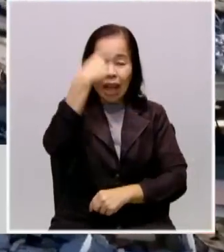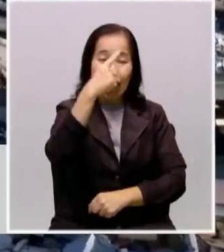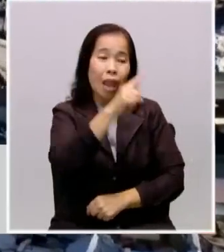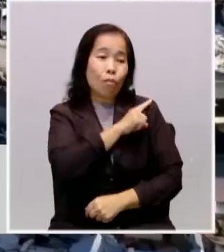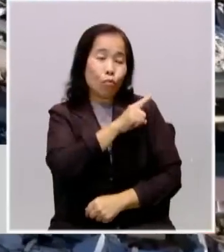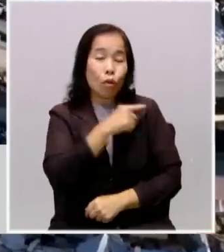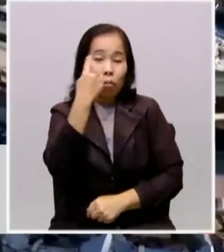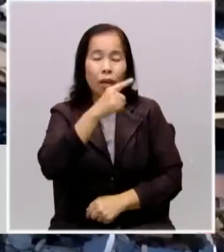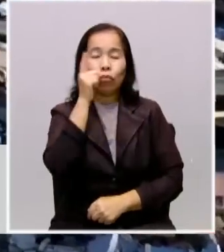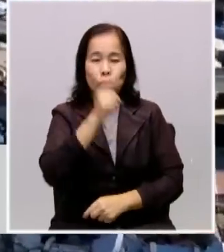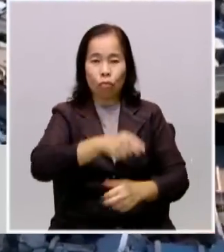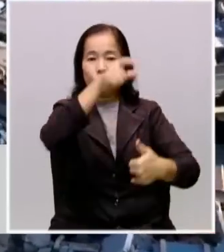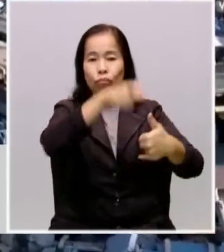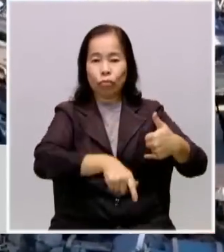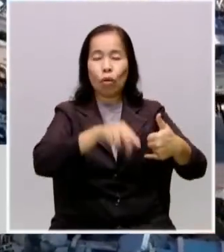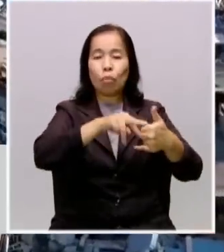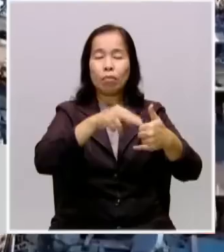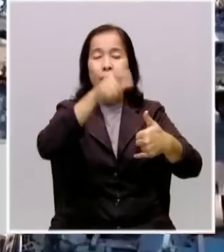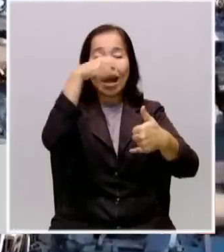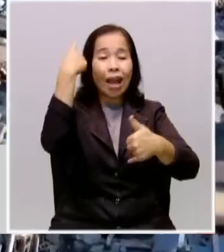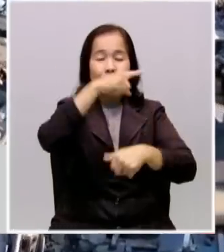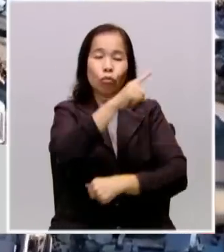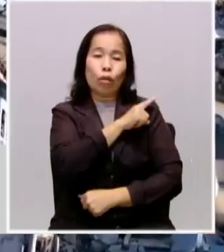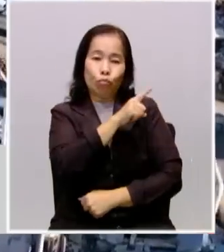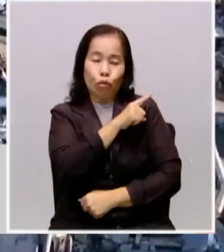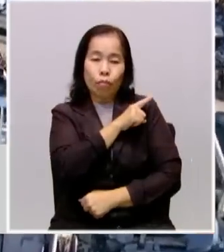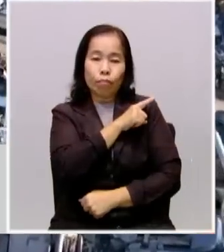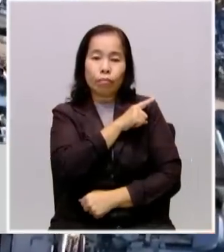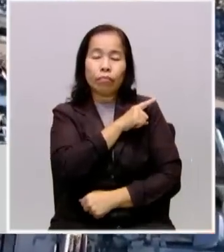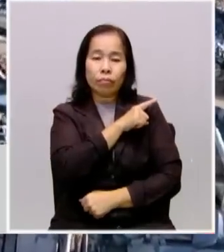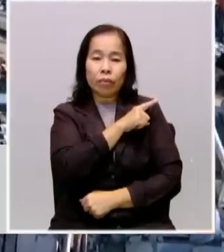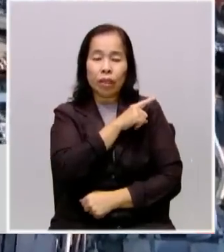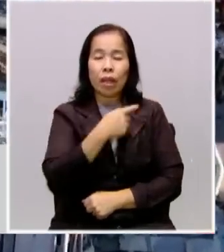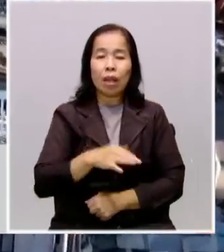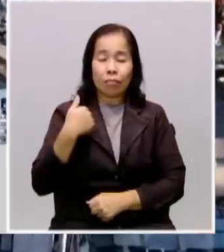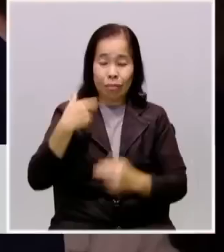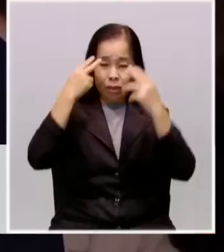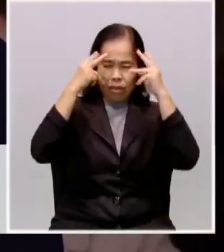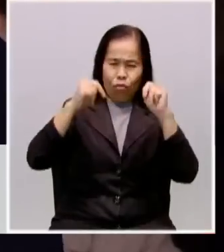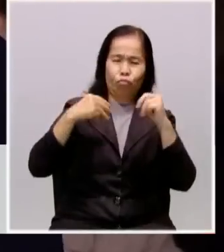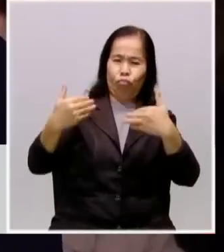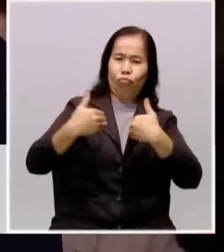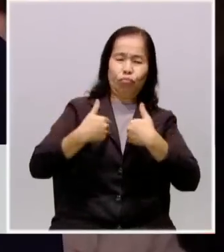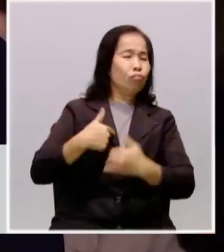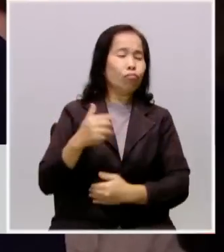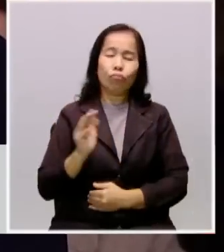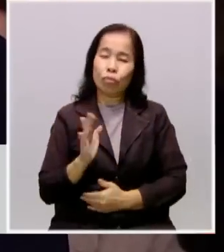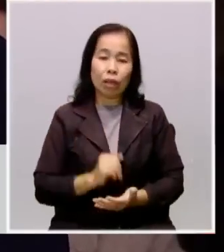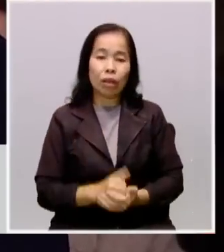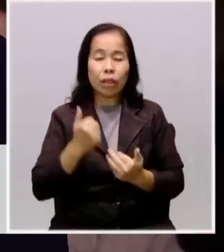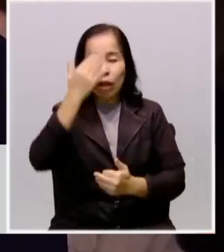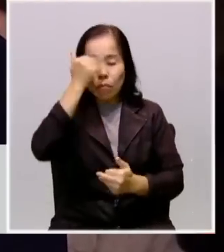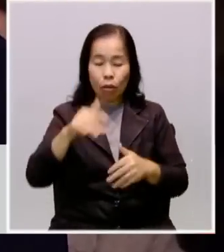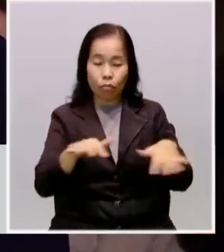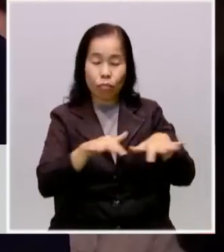คนคนนั้นก็คือเออร์โดวานค่ะประธานาธิบดีตุรกีปฏิเสธข้อกล่าวหาดังกล่าวระบุว่าหลังเกิดภัย